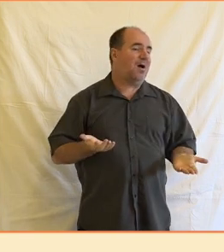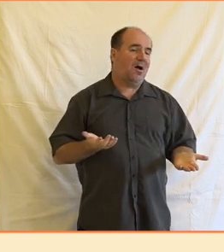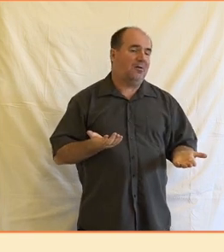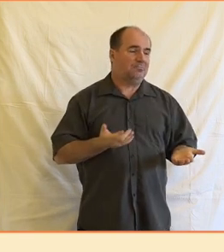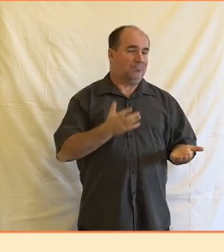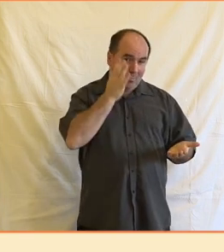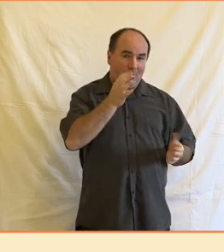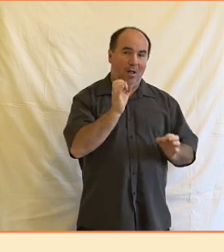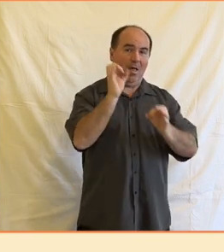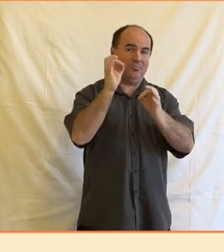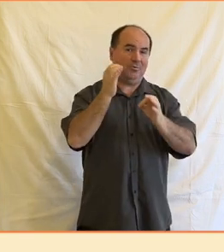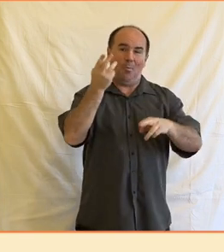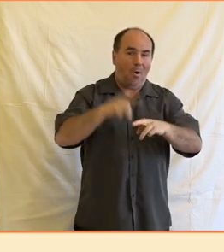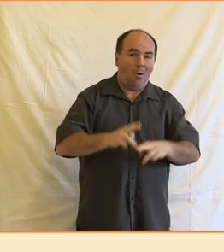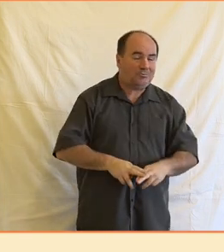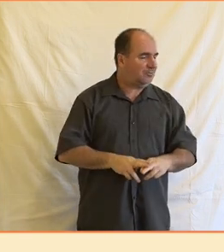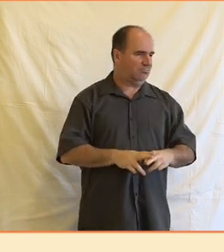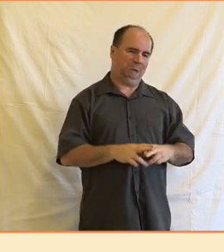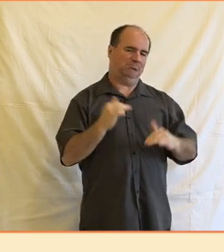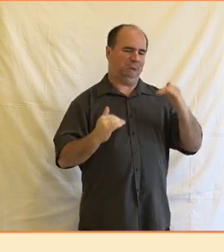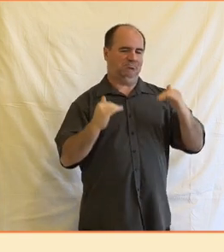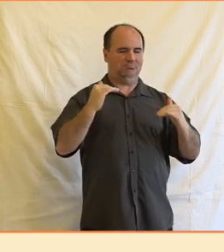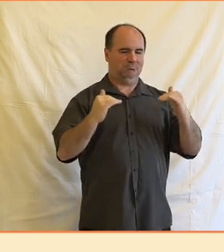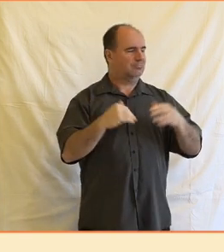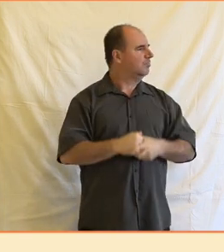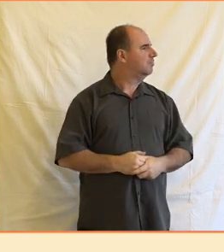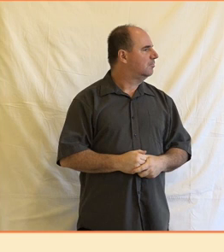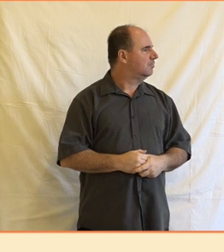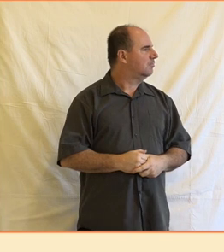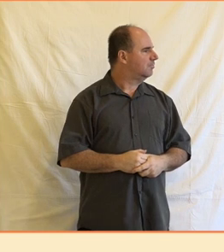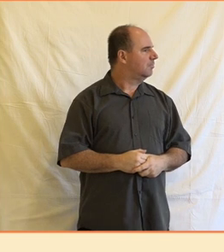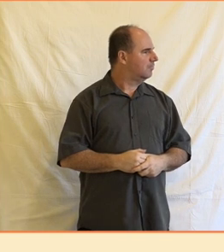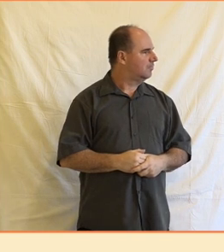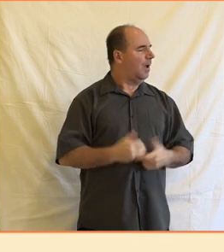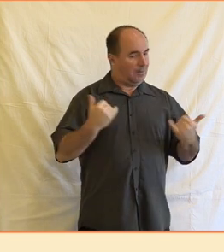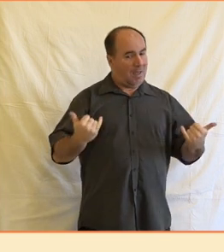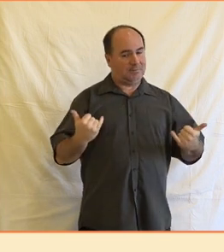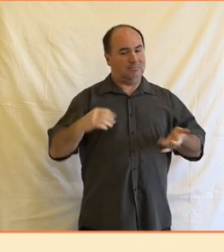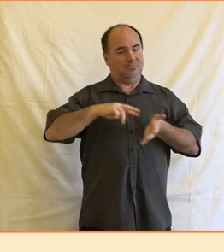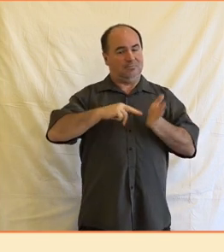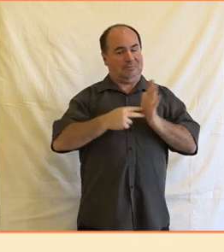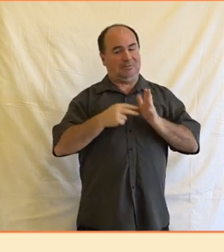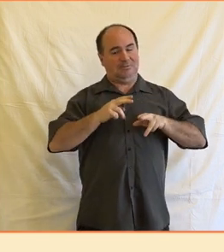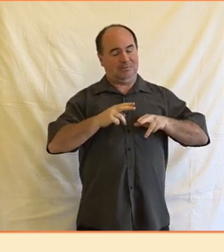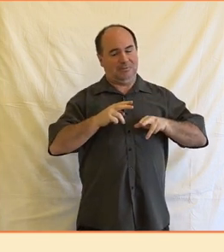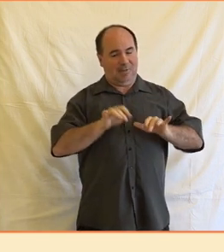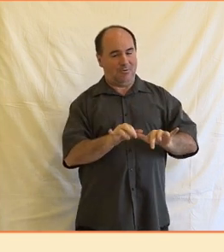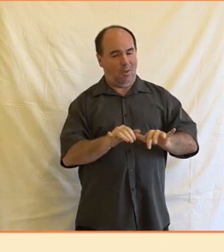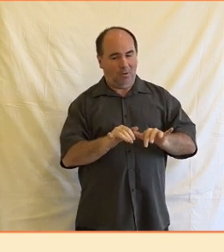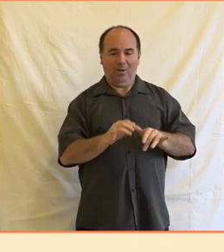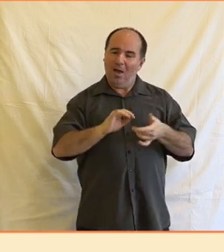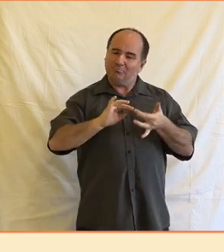protože myslím, že technologie jsou skutečně v mediálním obsahu velmi přítomné a je z mého